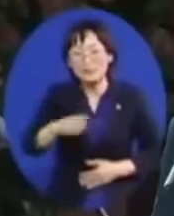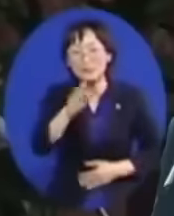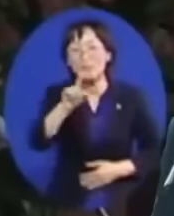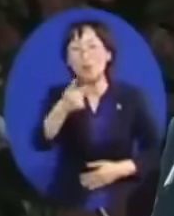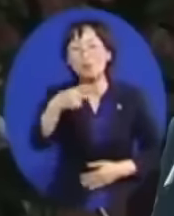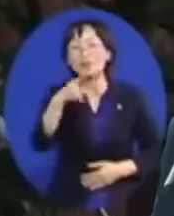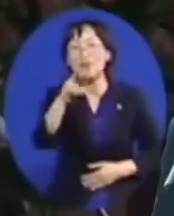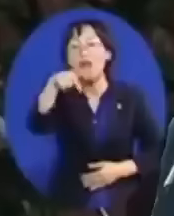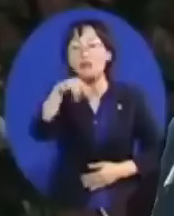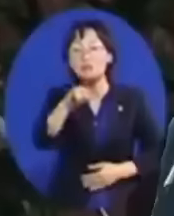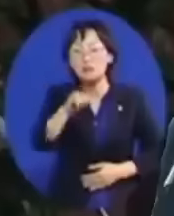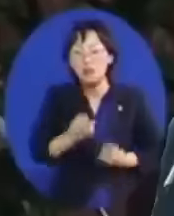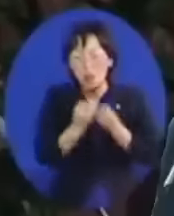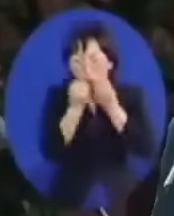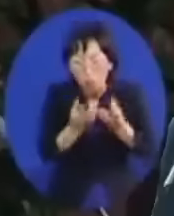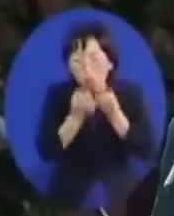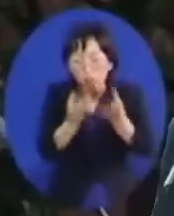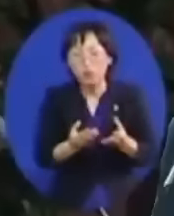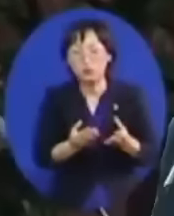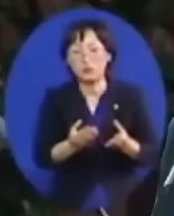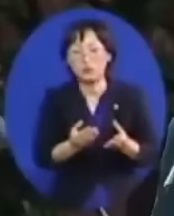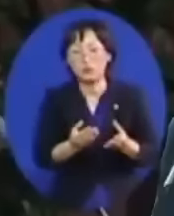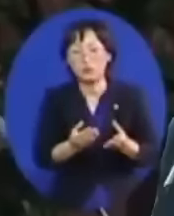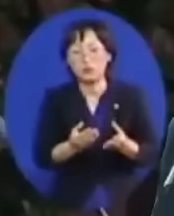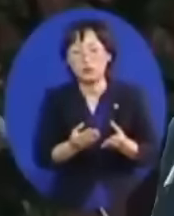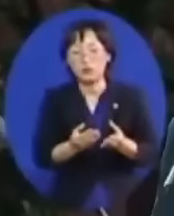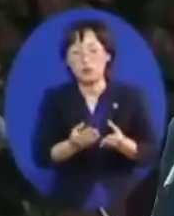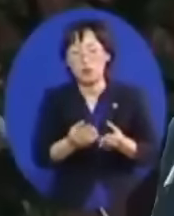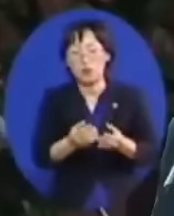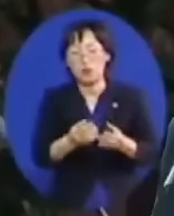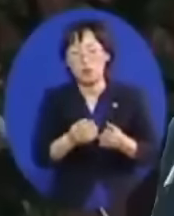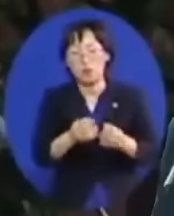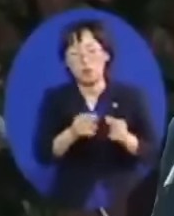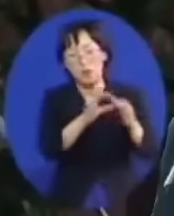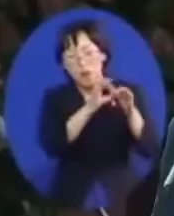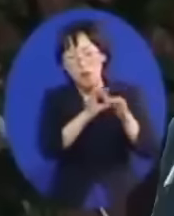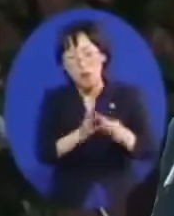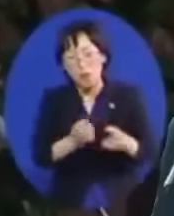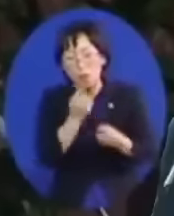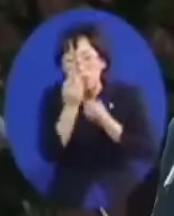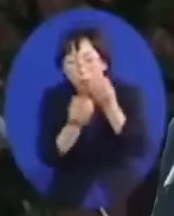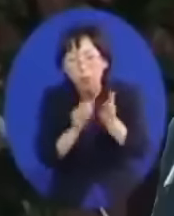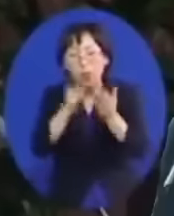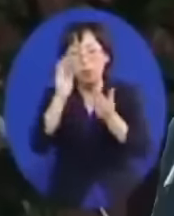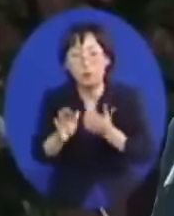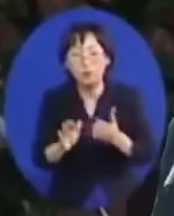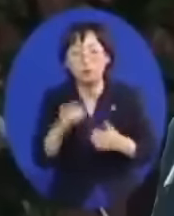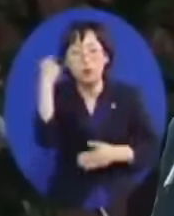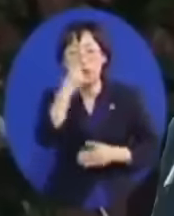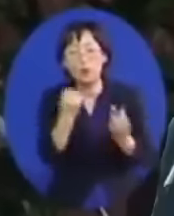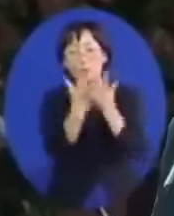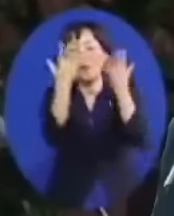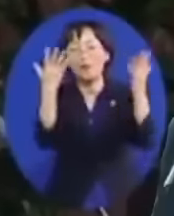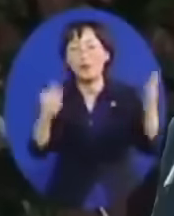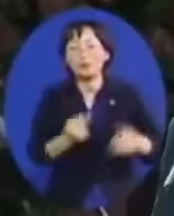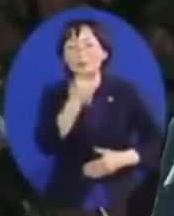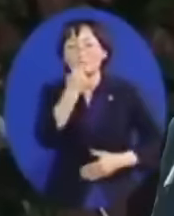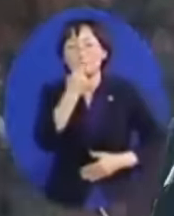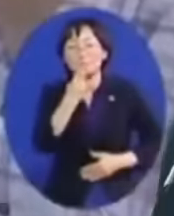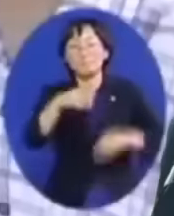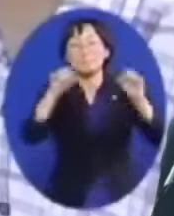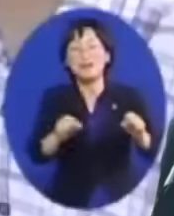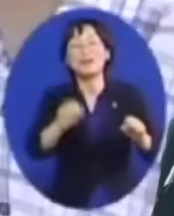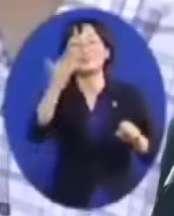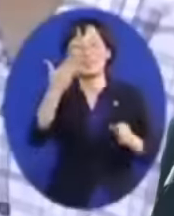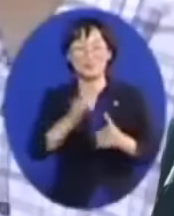번데기를 토해내는 것입니다. 한참 토해내더니만 얼굴에 생기가 돌고 숨을 크게 쉬더니만 살아